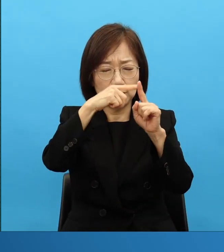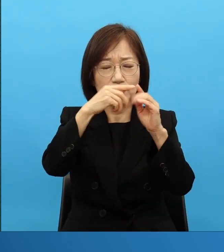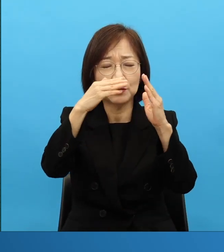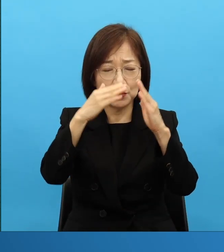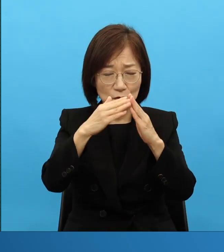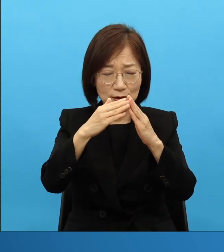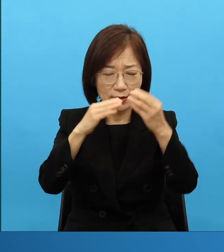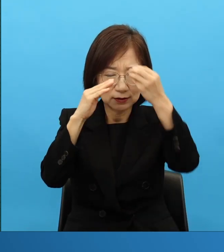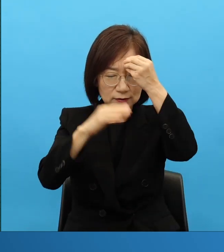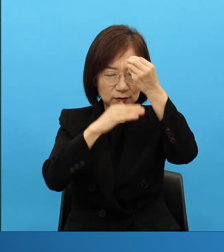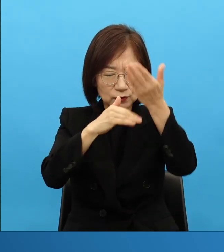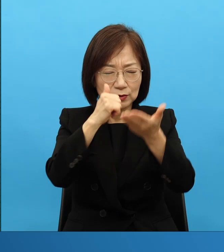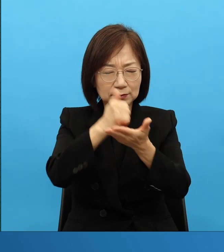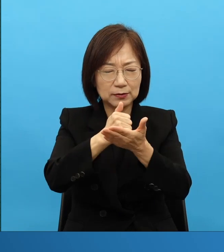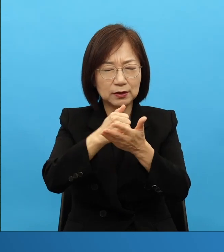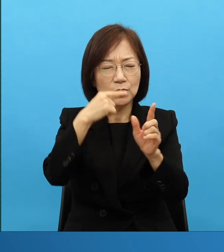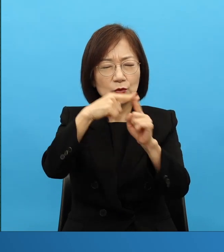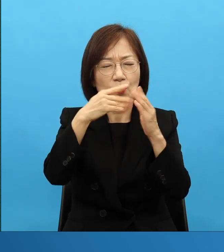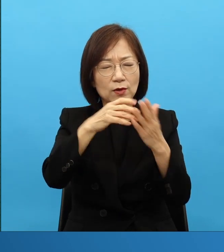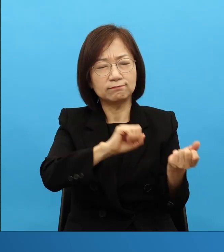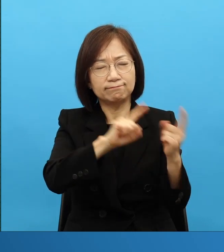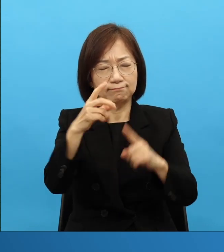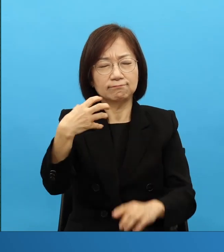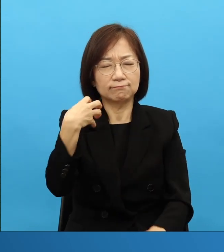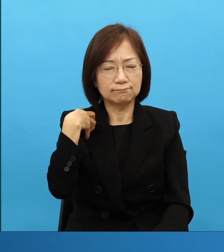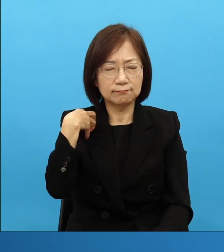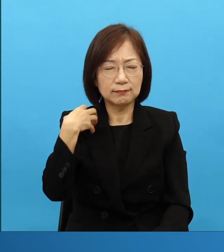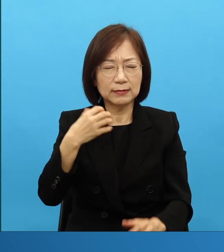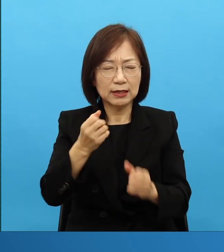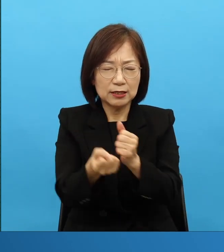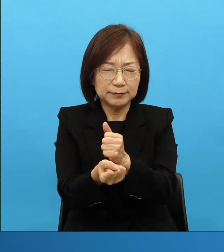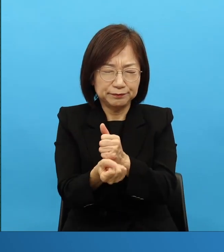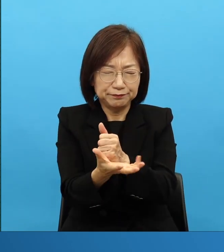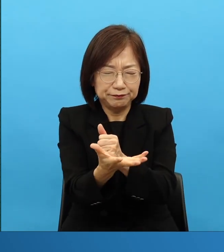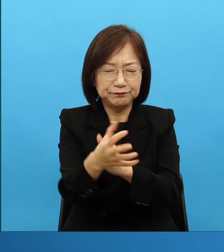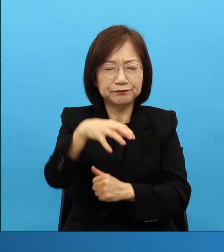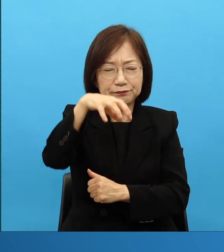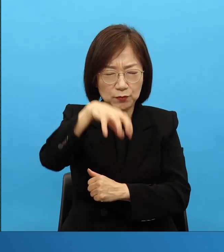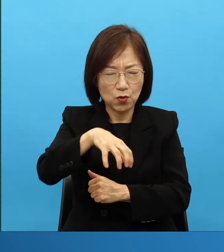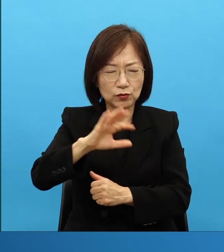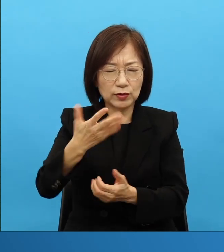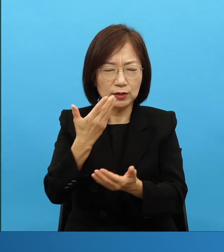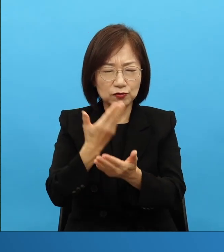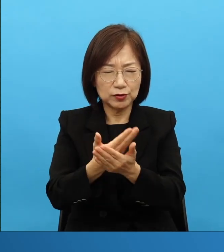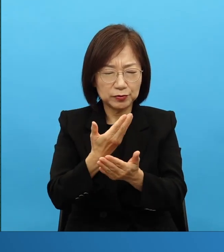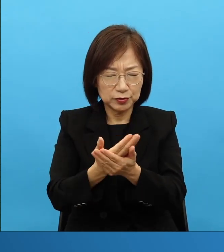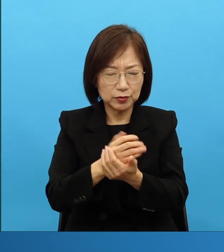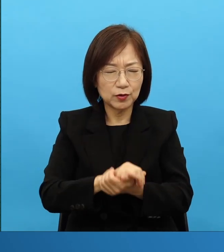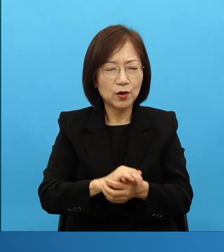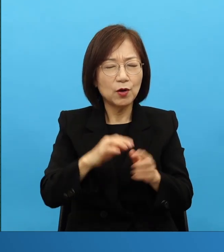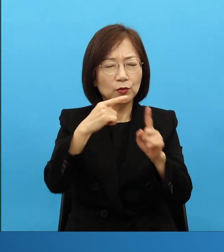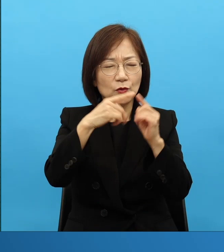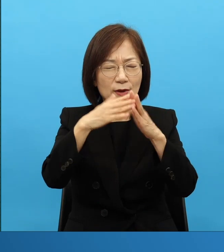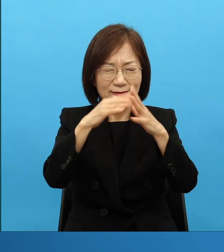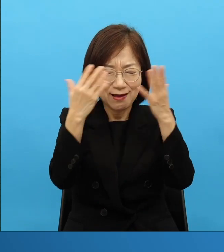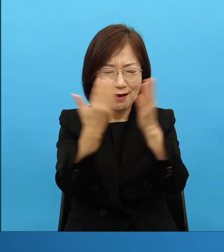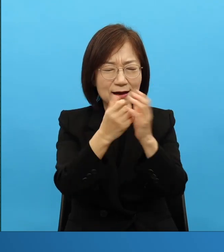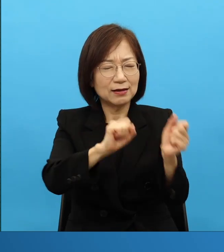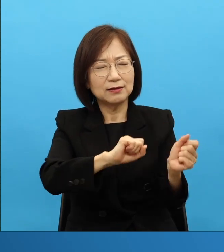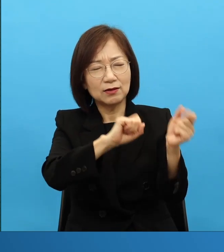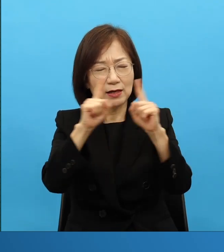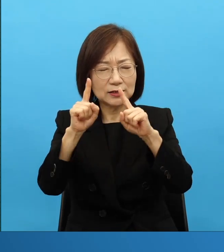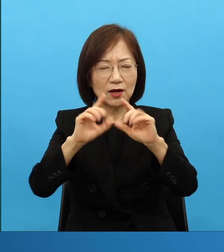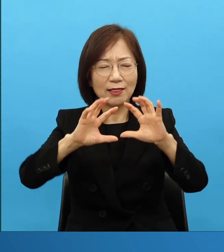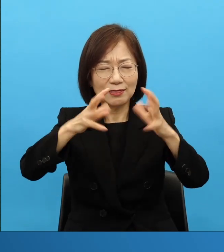되게 하시고 각 교회들이 일어나 나라 지키는 파수망이 되며 우리 교단이 전